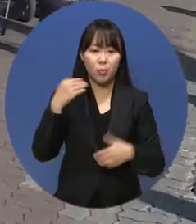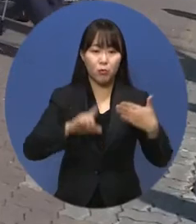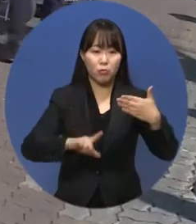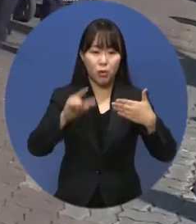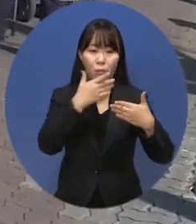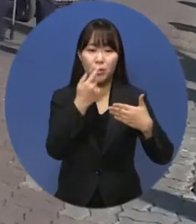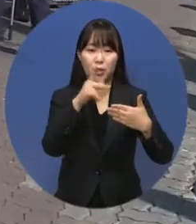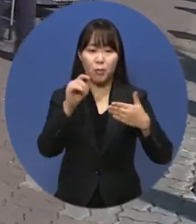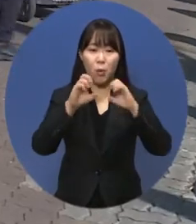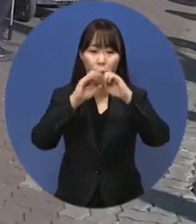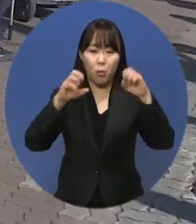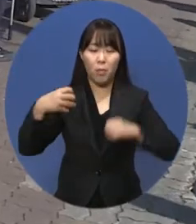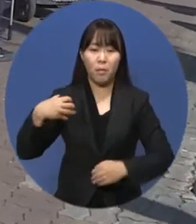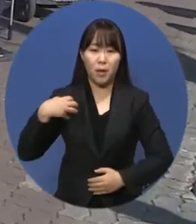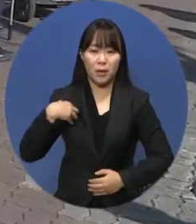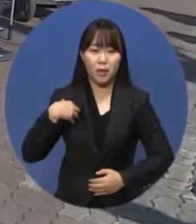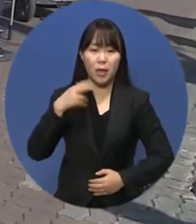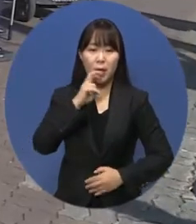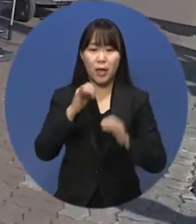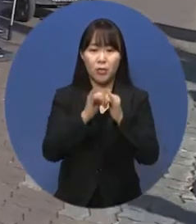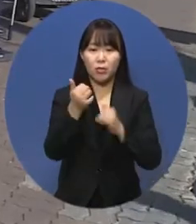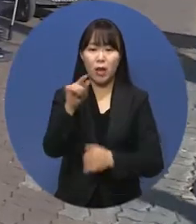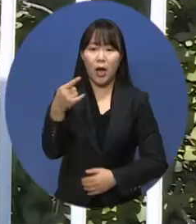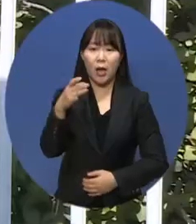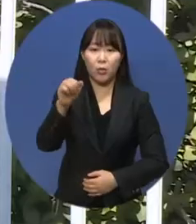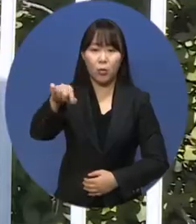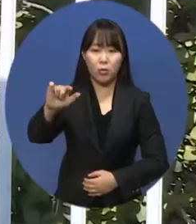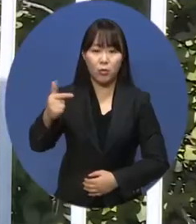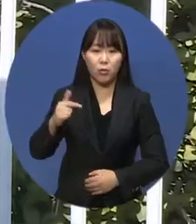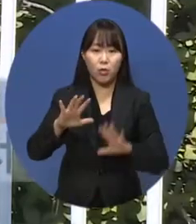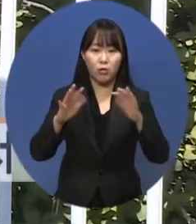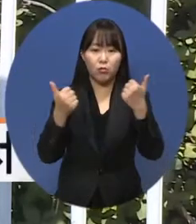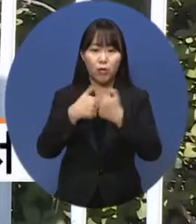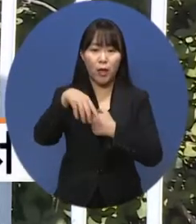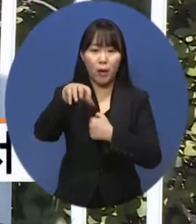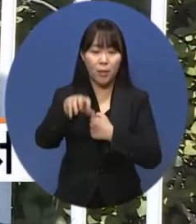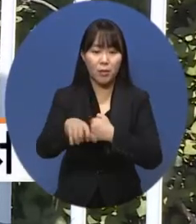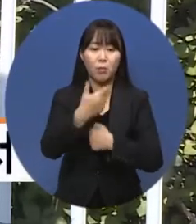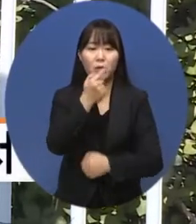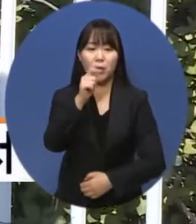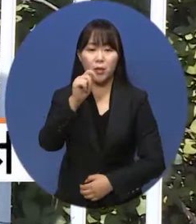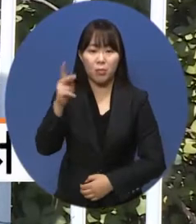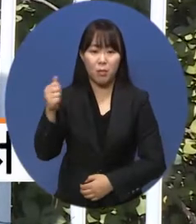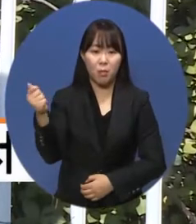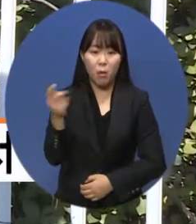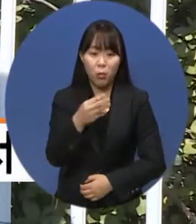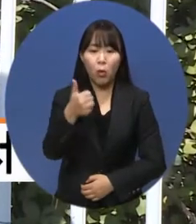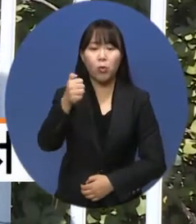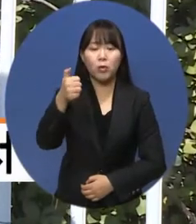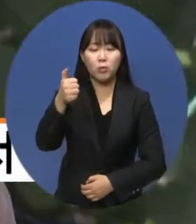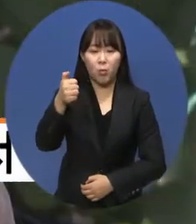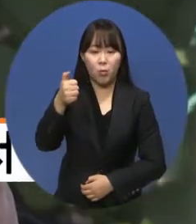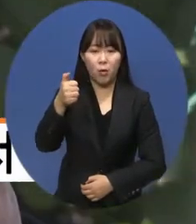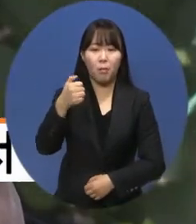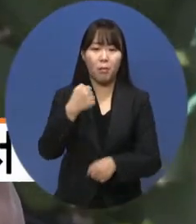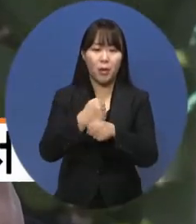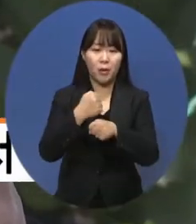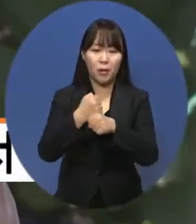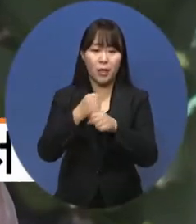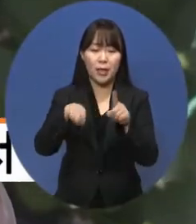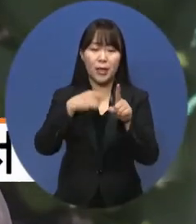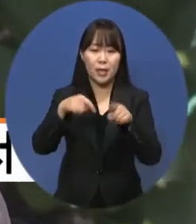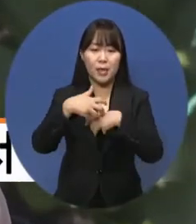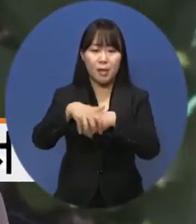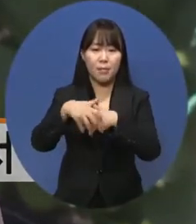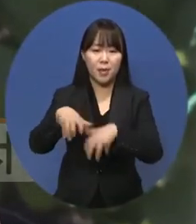복지 tv 홍보대사인 가수 하동 그는 국회 앞에서 복지 tv 채널 55번 만들기 1인 캠페인의